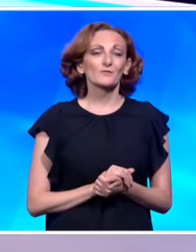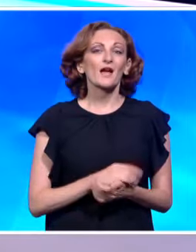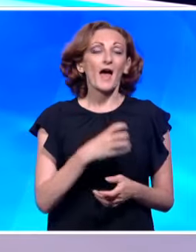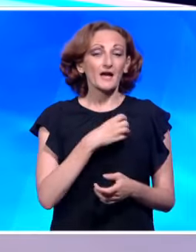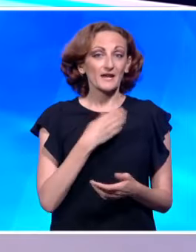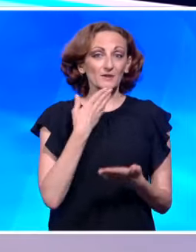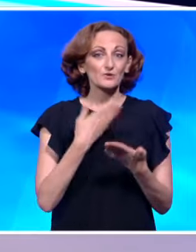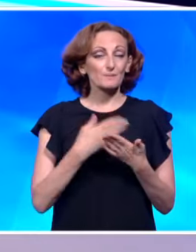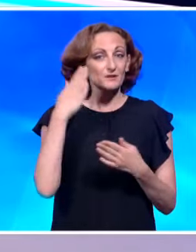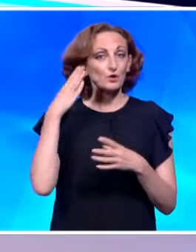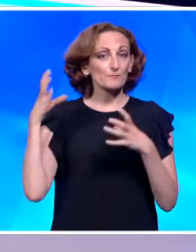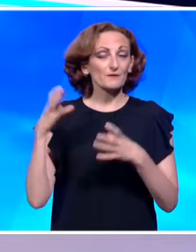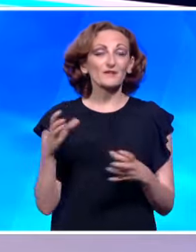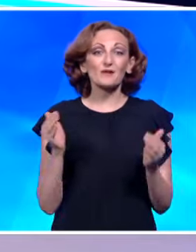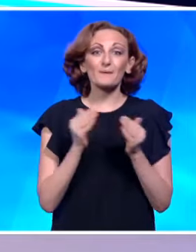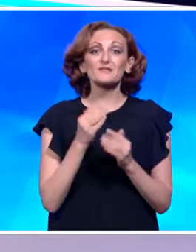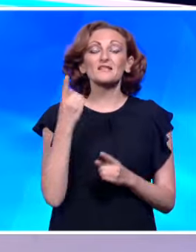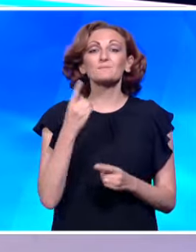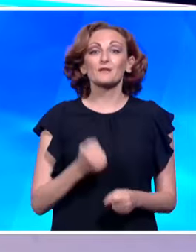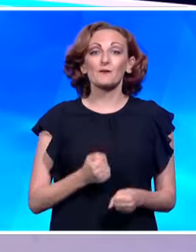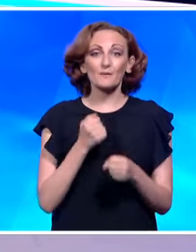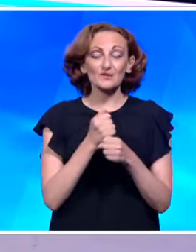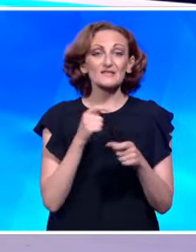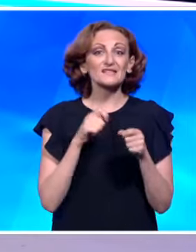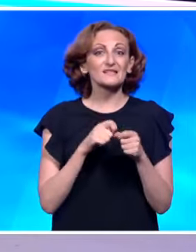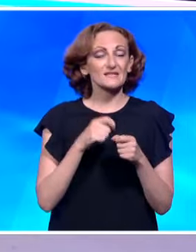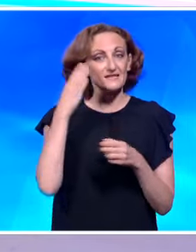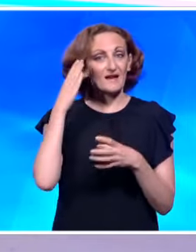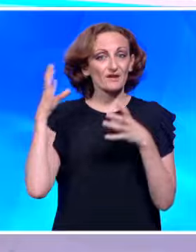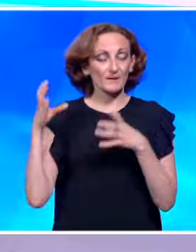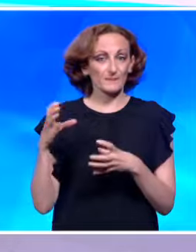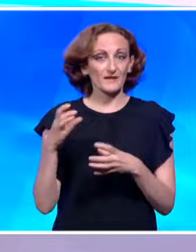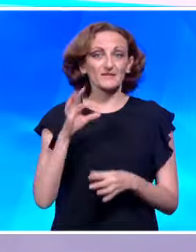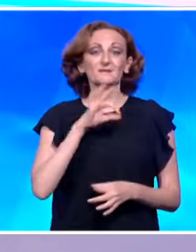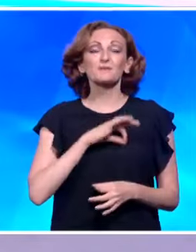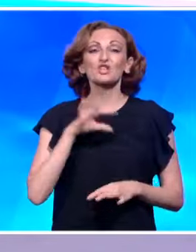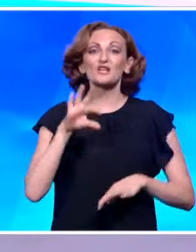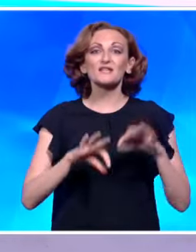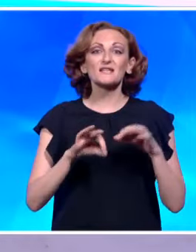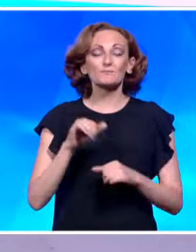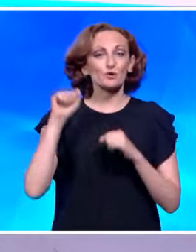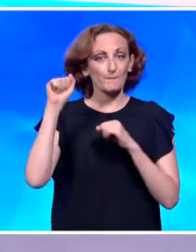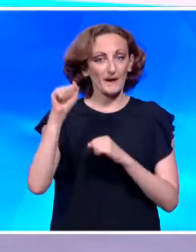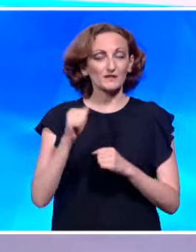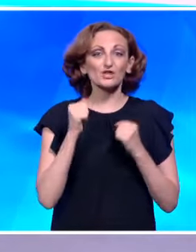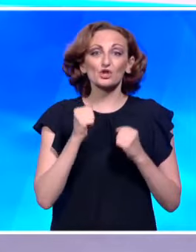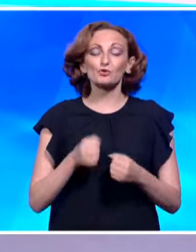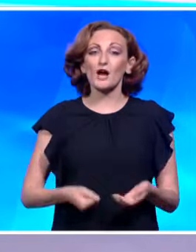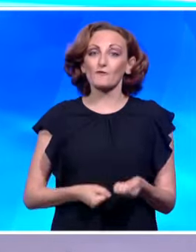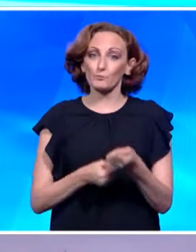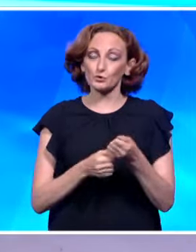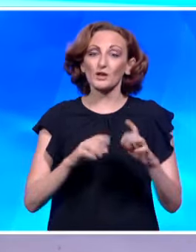ГЕРБ ще предложи правителство на малцинството с първия мандат за съставяне на кабинет. Спечелила от изборите партия ще очаква подкрепа от, цитирам,